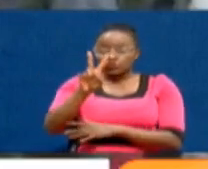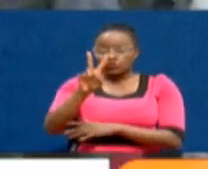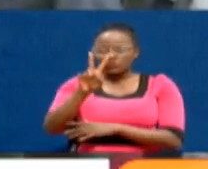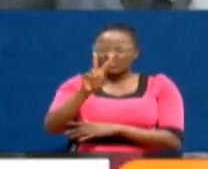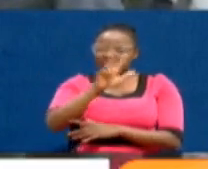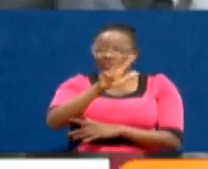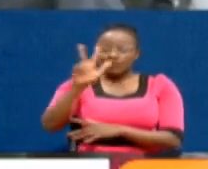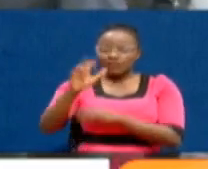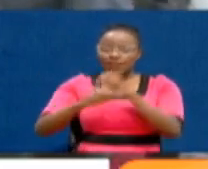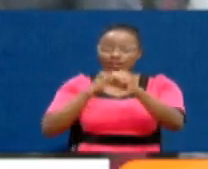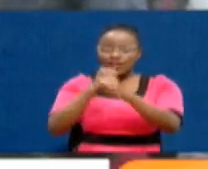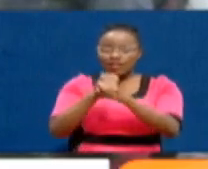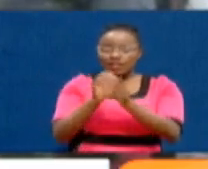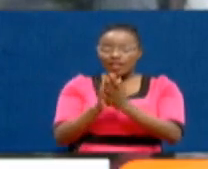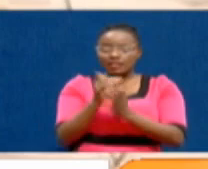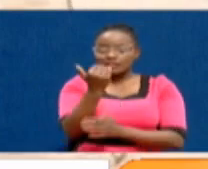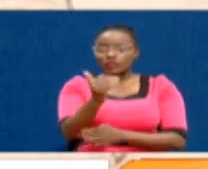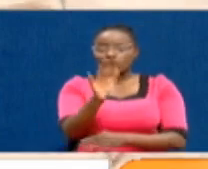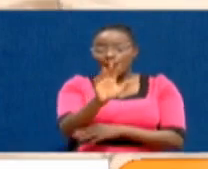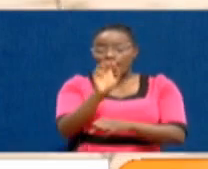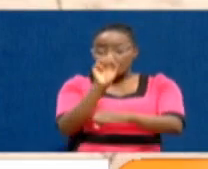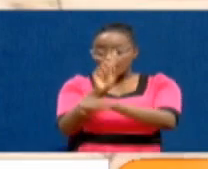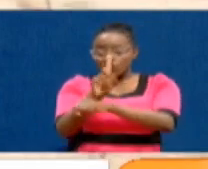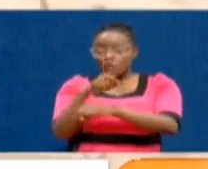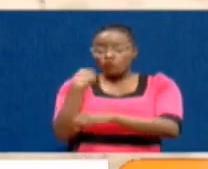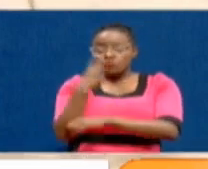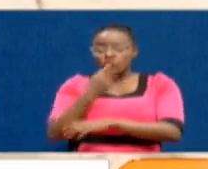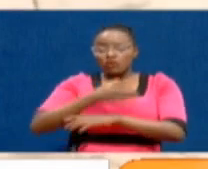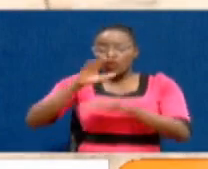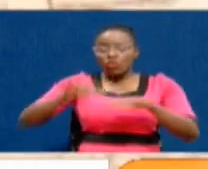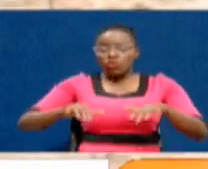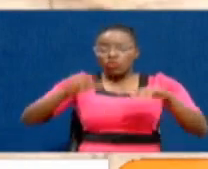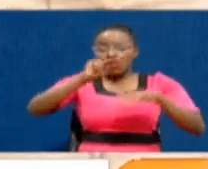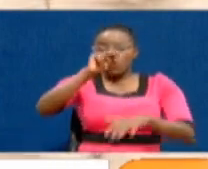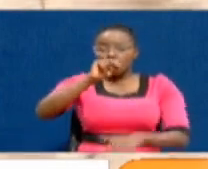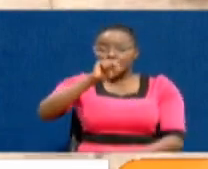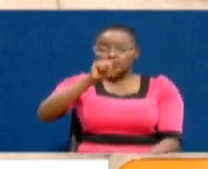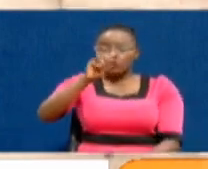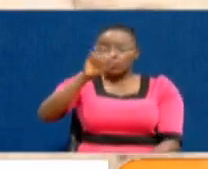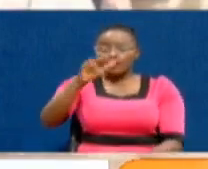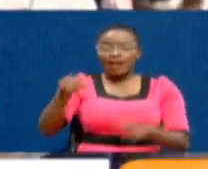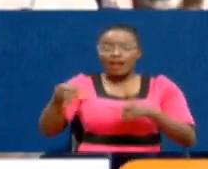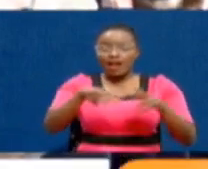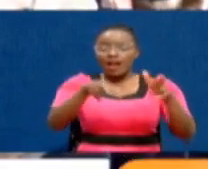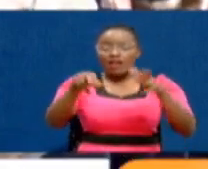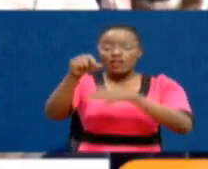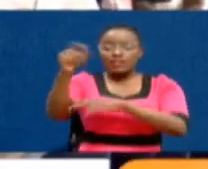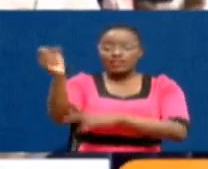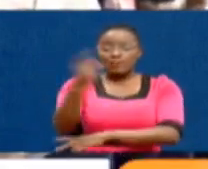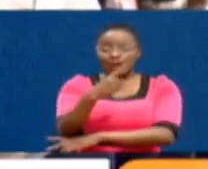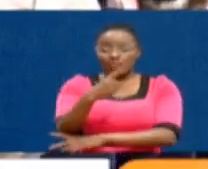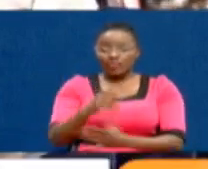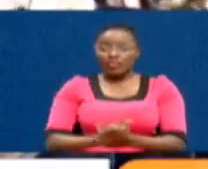pamoja na mwanawe wa umri wa miaka 11 waliosombwa na mto Nzoia tarehe 23 mwezi huu.